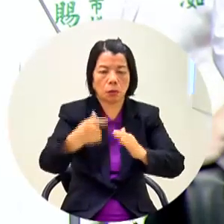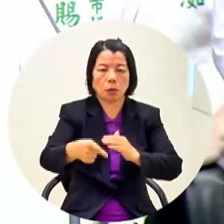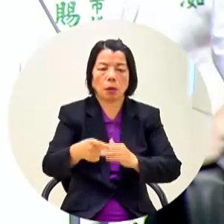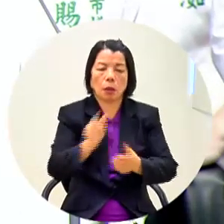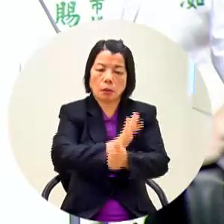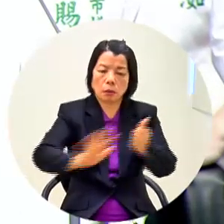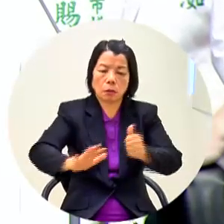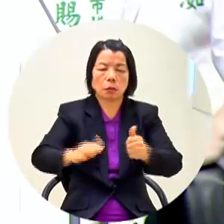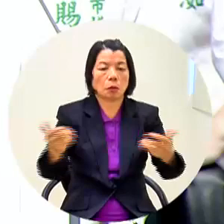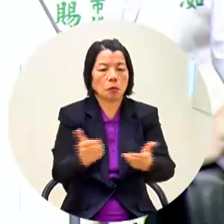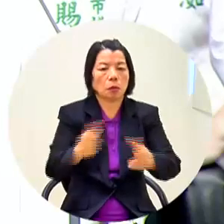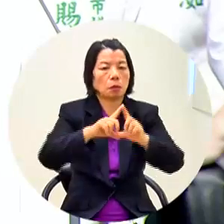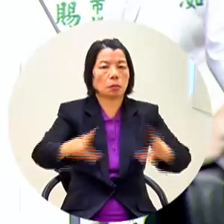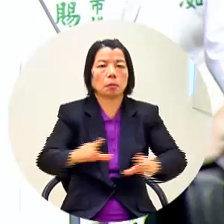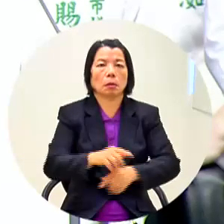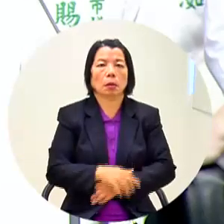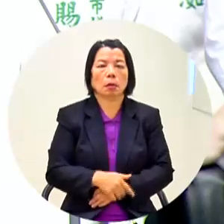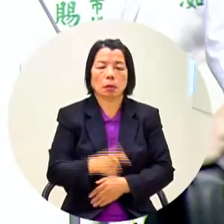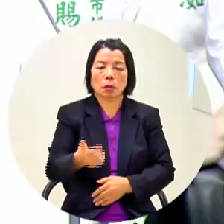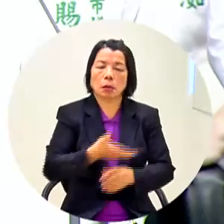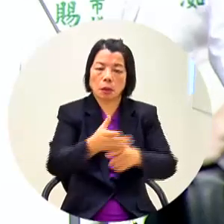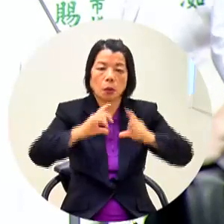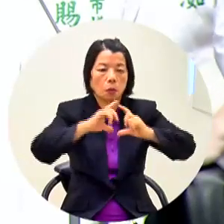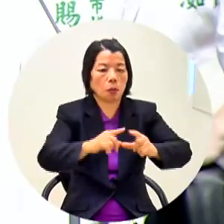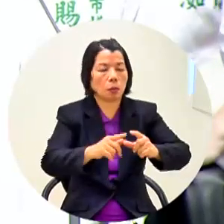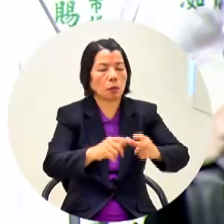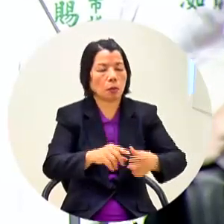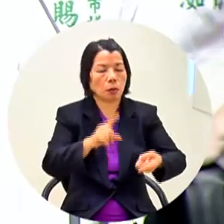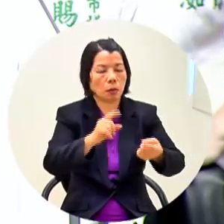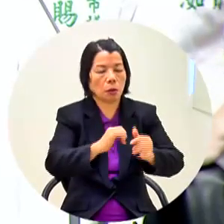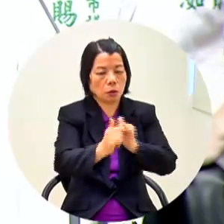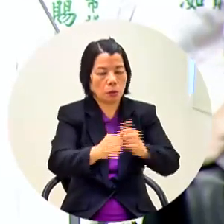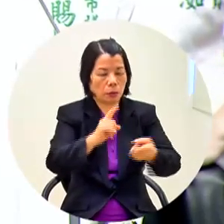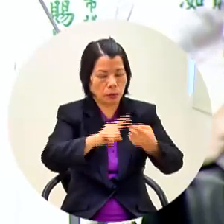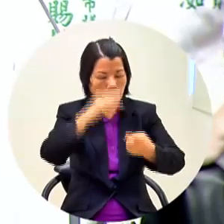问题，你要不要还市民三个道歉？